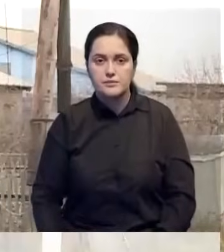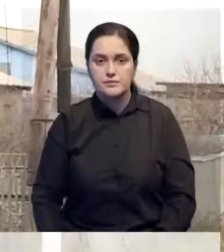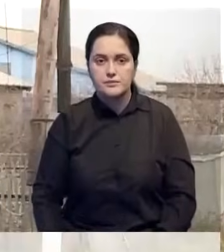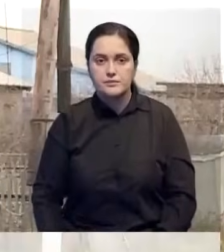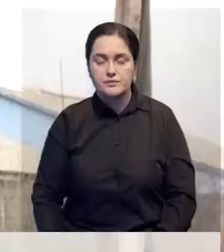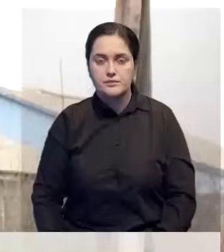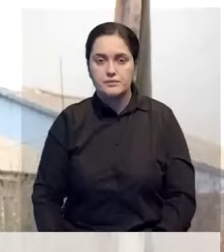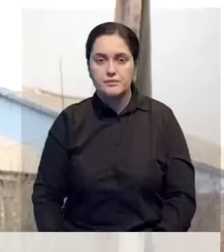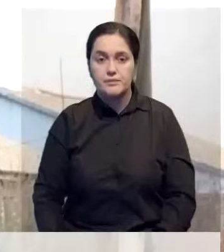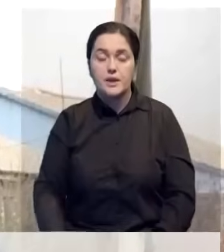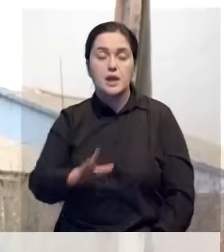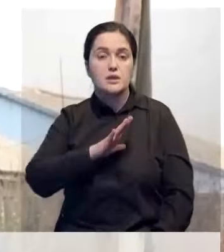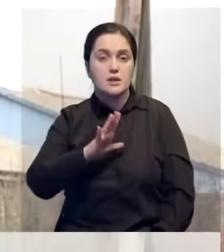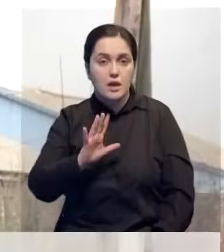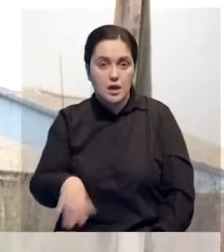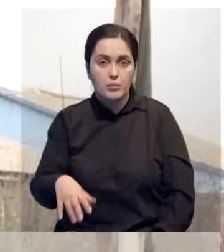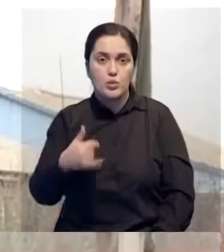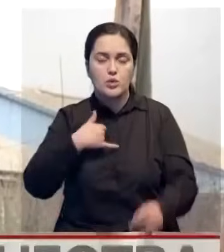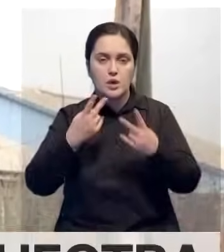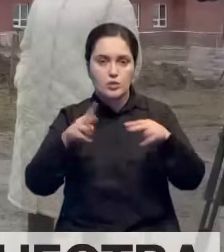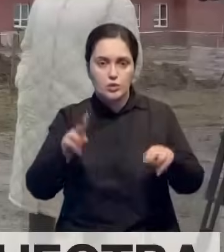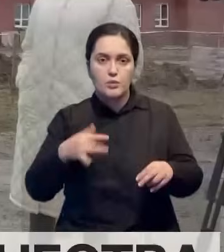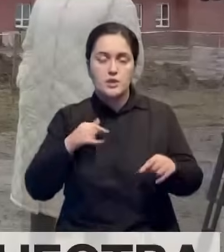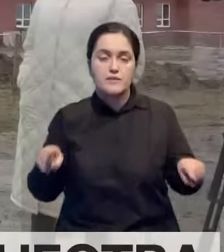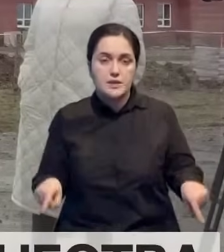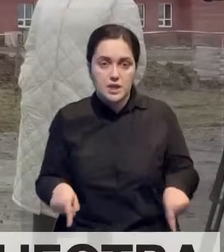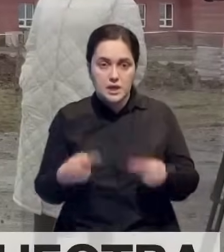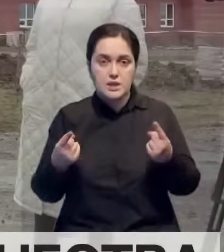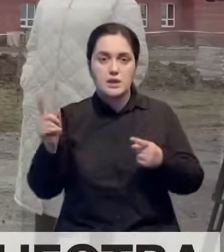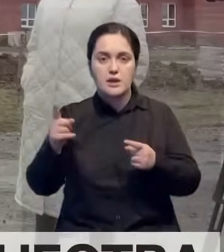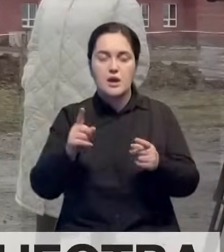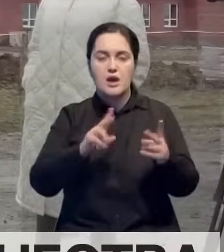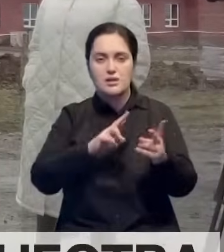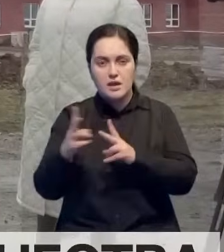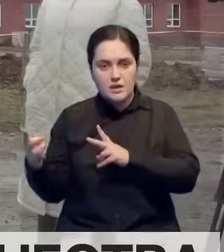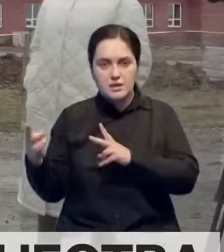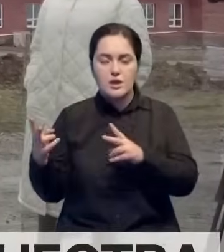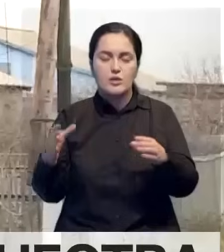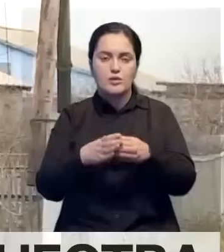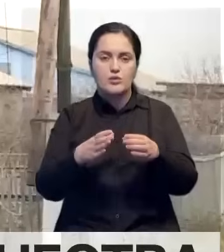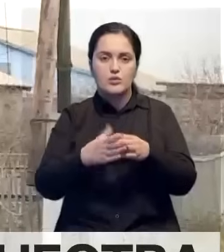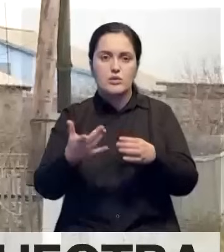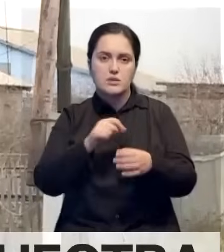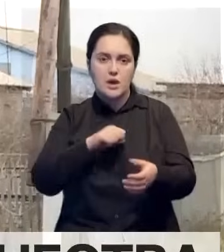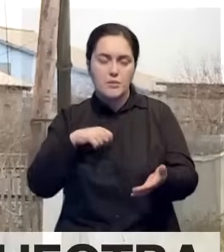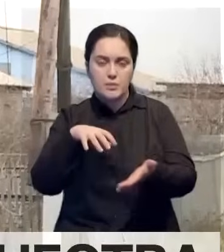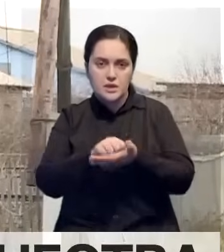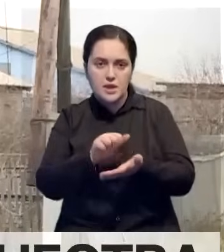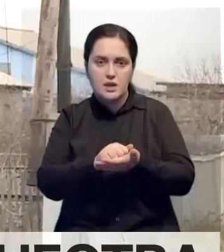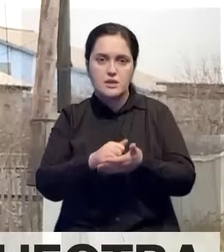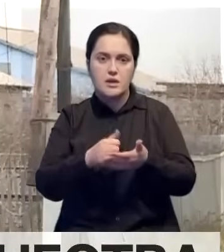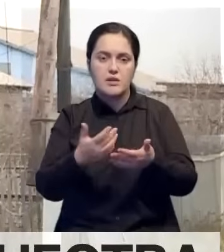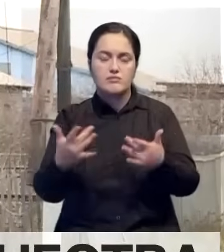мы возродили одно клубное формирование, но там проводятся кружки танцевальные, кружки самодеятельности. Ну и в основном